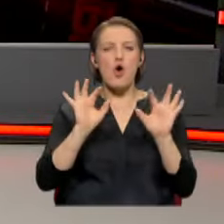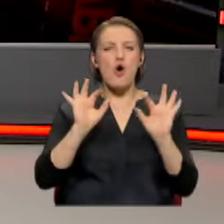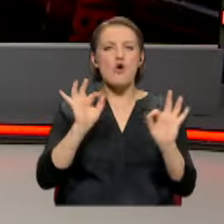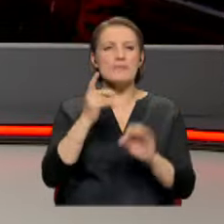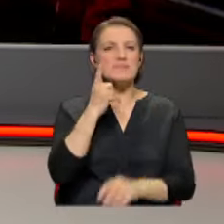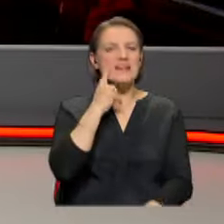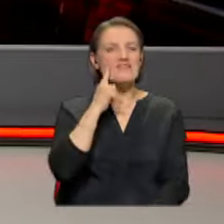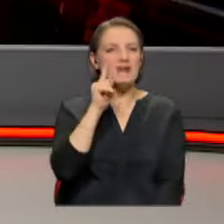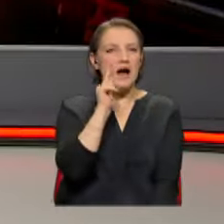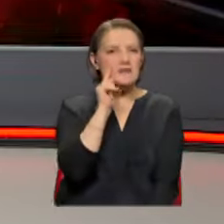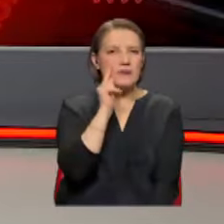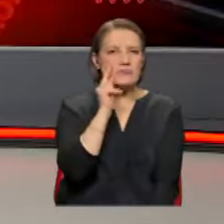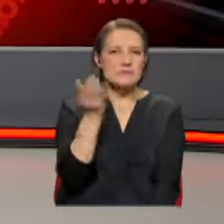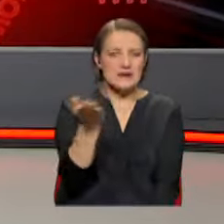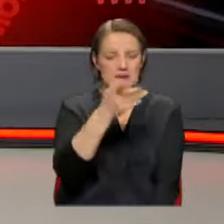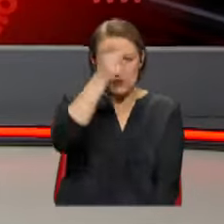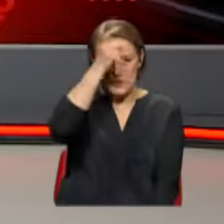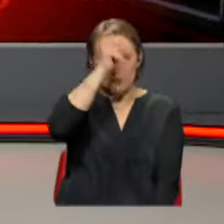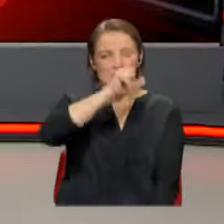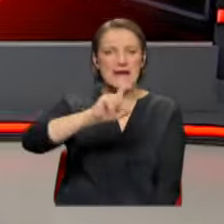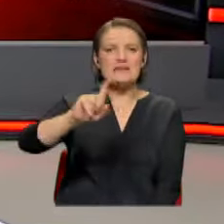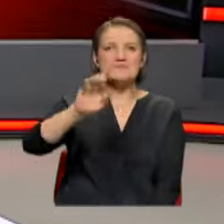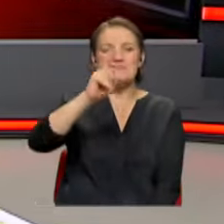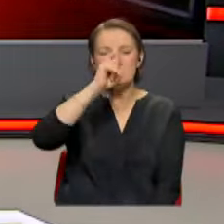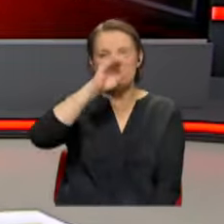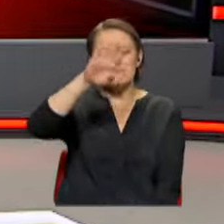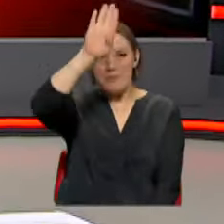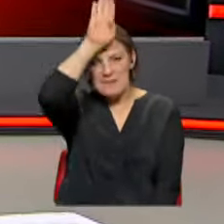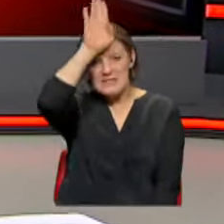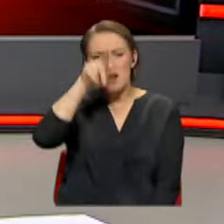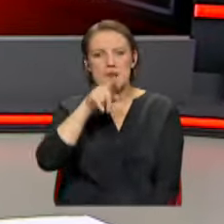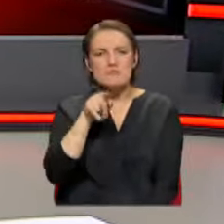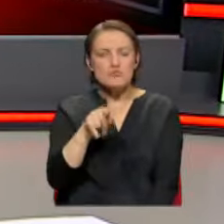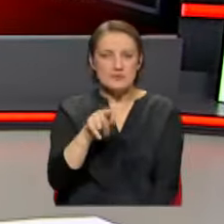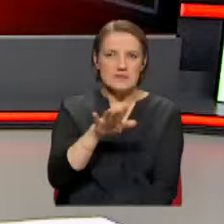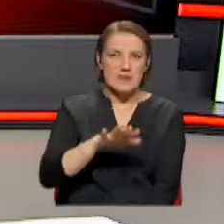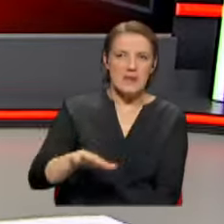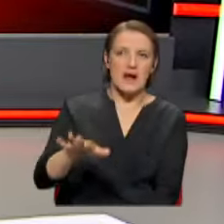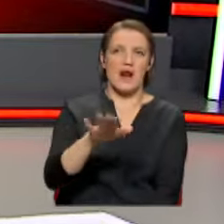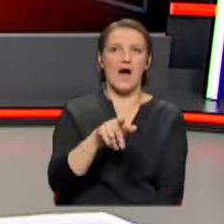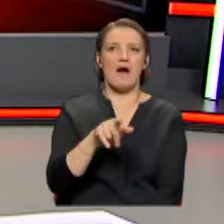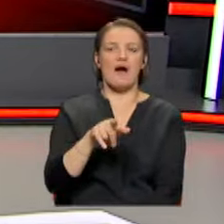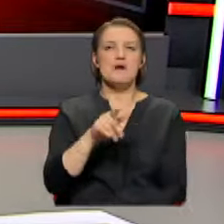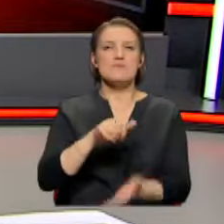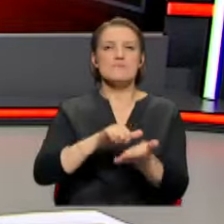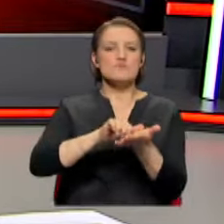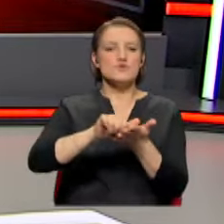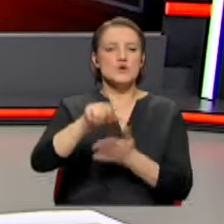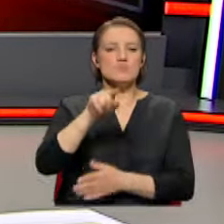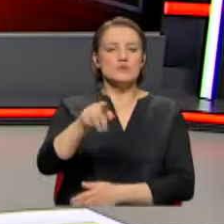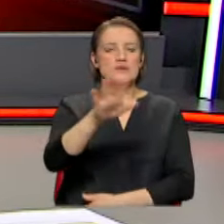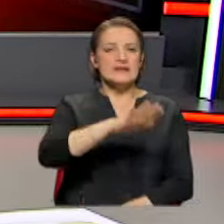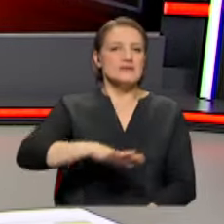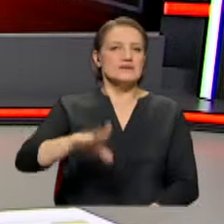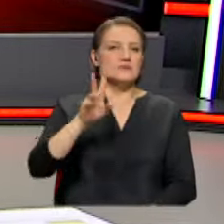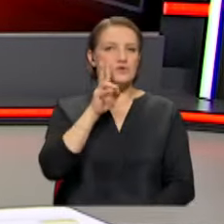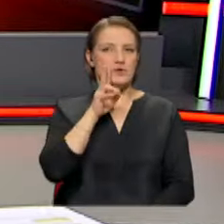devlet adamlarına Bu ülkenin sadrazamları devlet adamları bunlara Bütün bunların